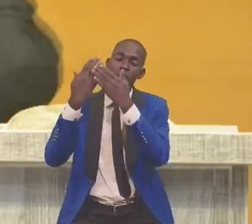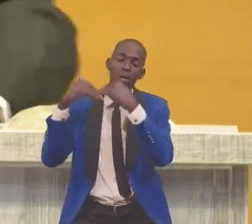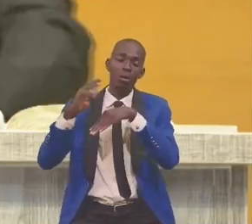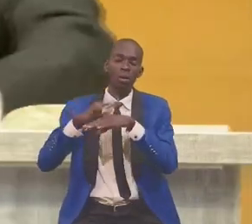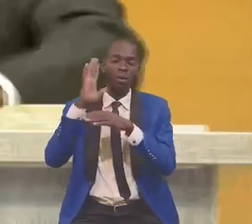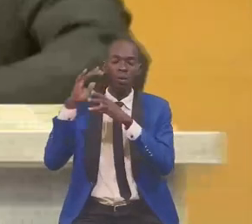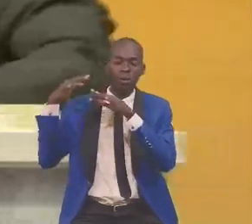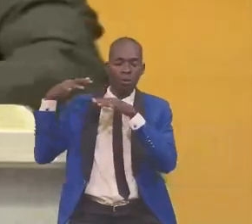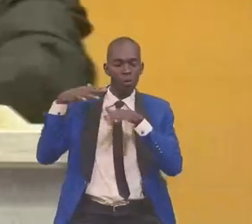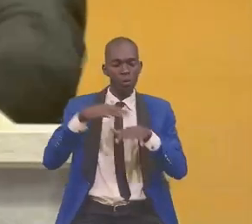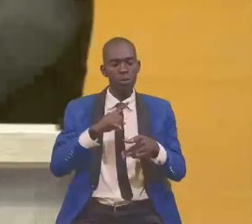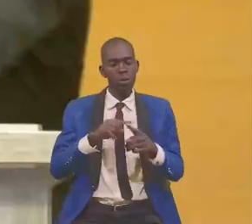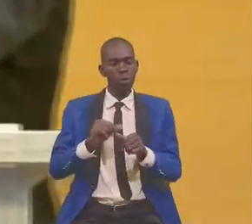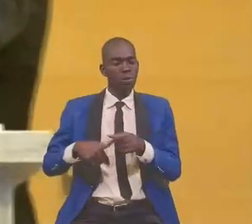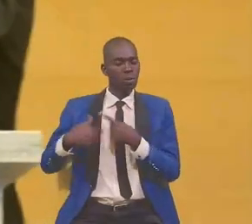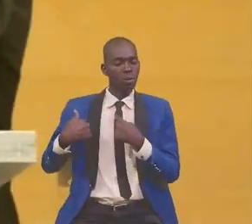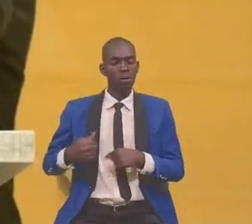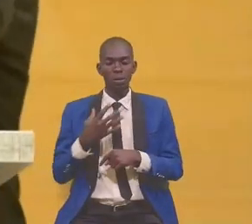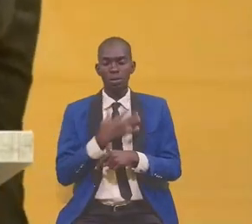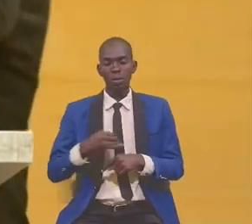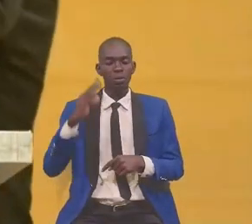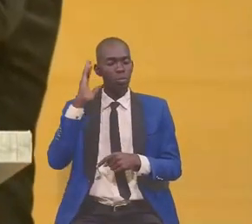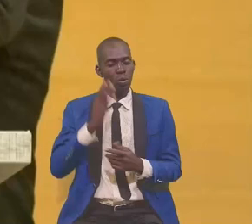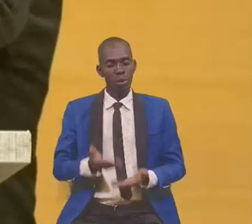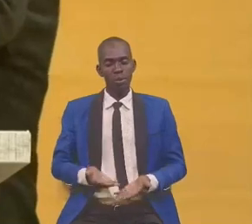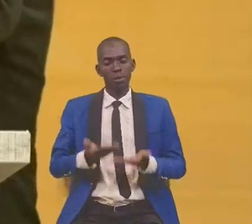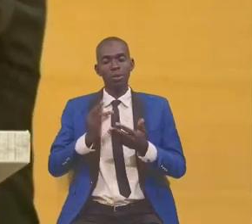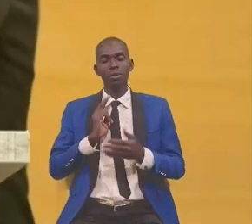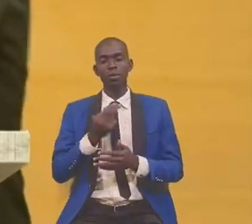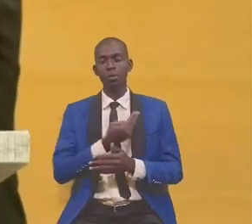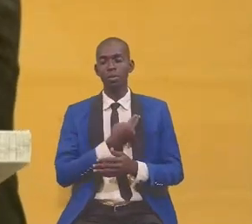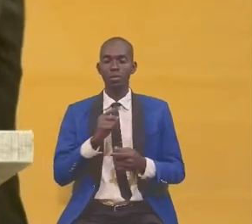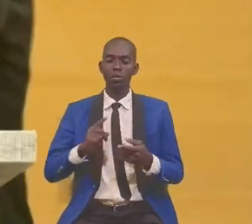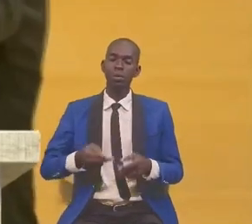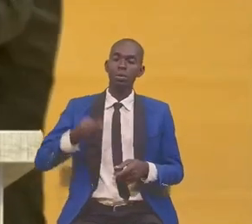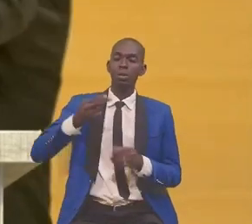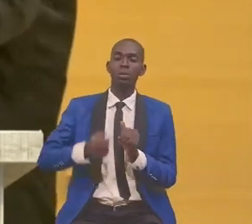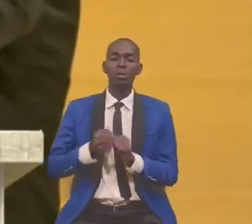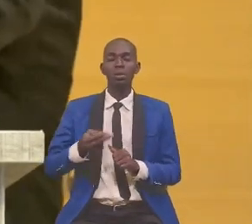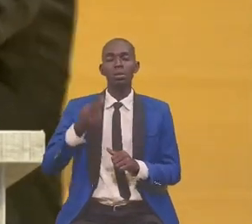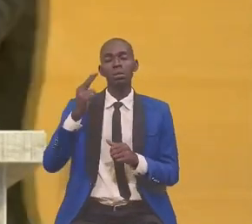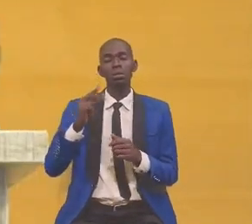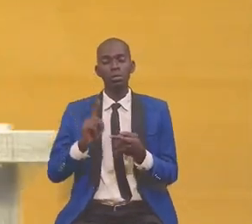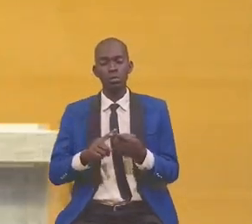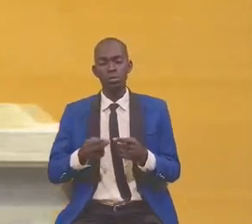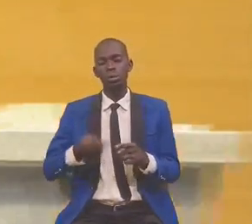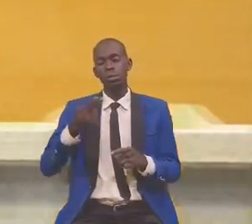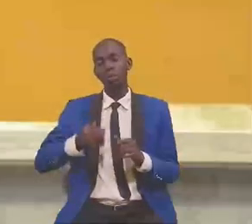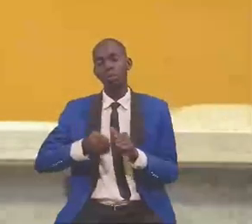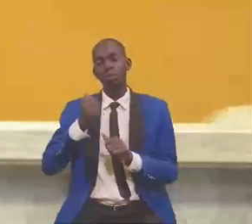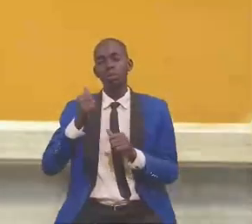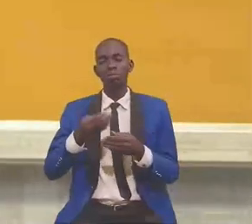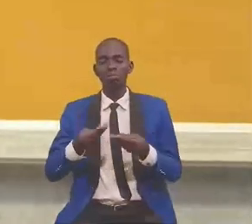tu nous élèveras à la terre plus haute au nom de Jésus. Seigneur, où